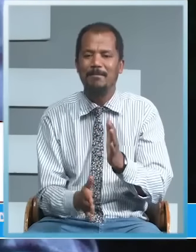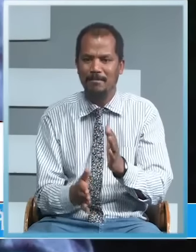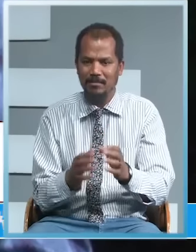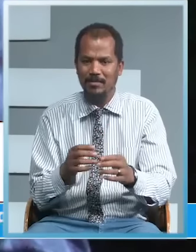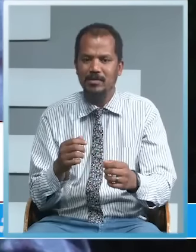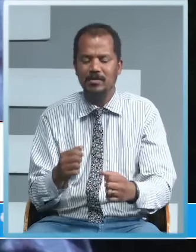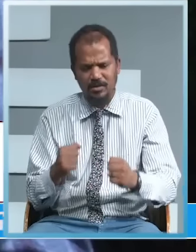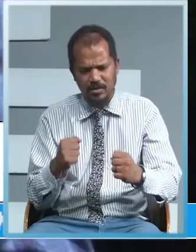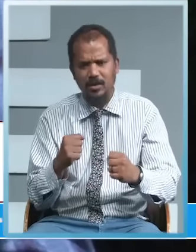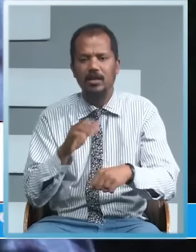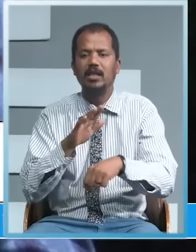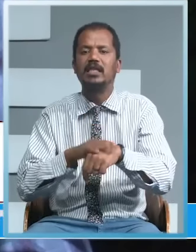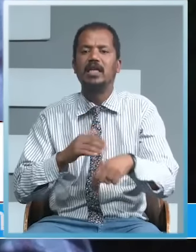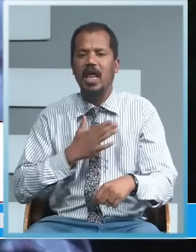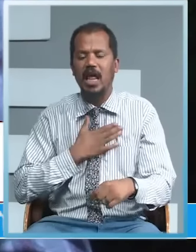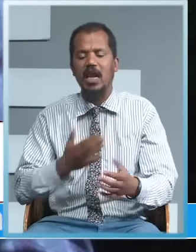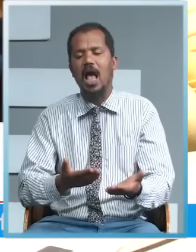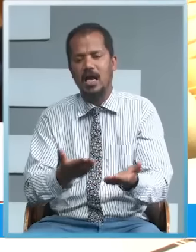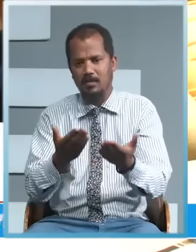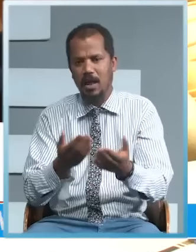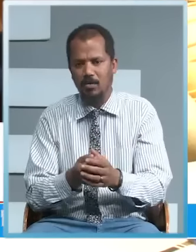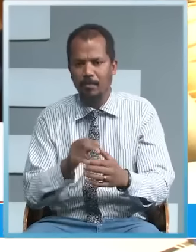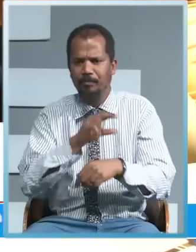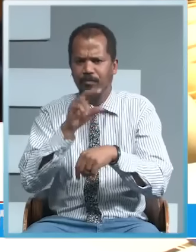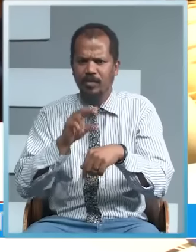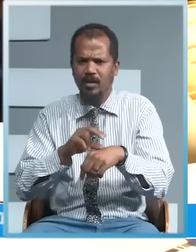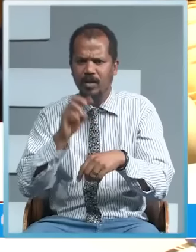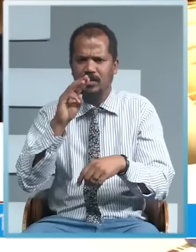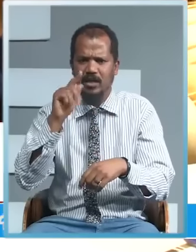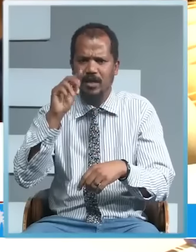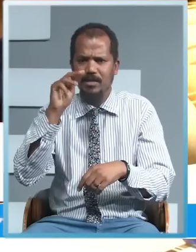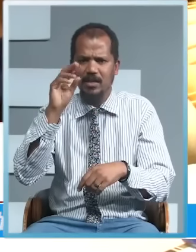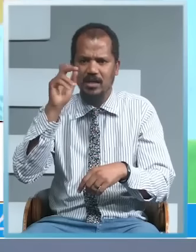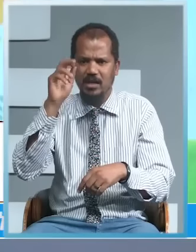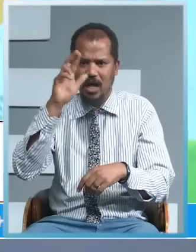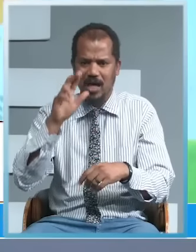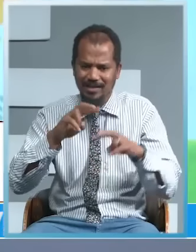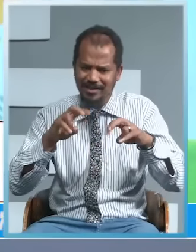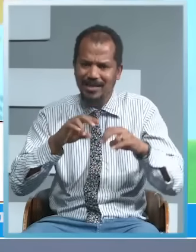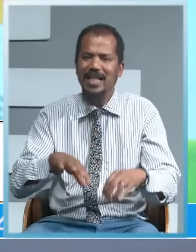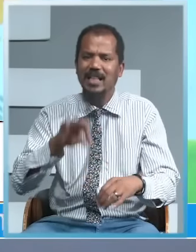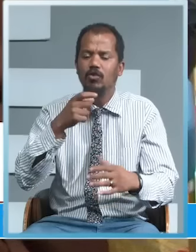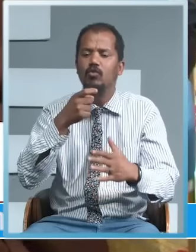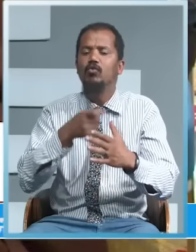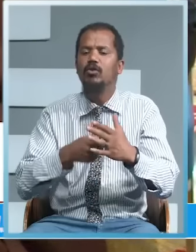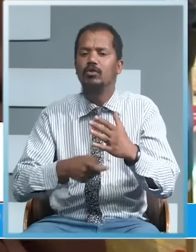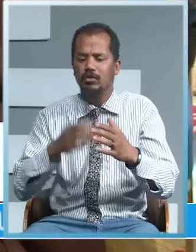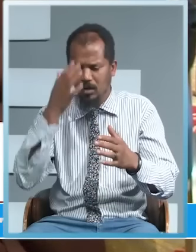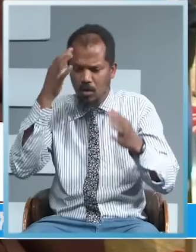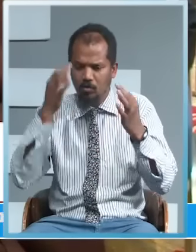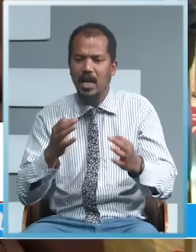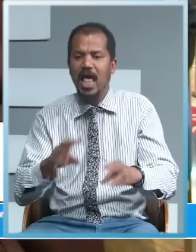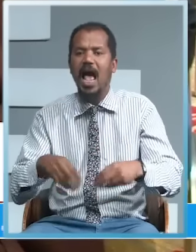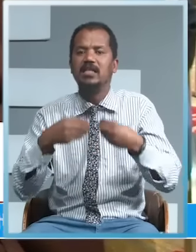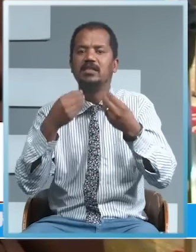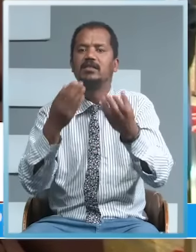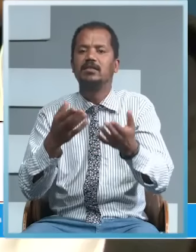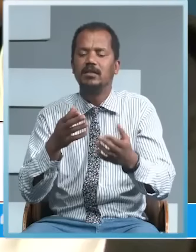ደግሞ ጥሬን አቀርባለሁ በብሔራዊ ስነ ምህዳር ዳሰሳው የተገኙ ውጤቶችም ለውሳኔ